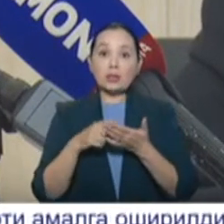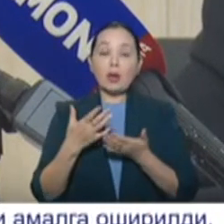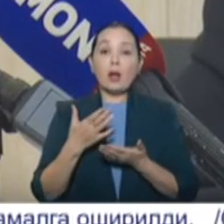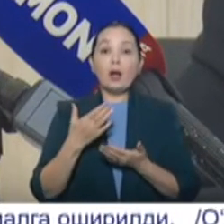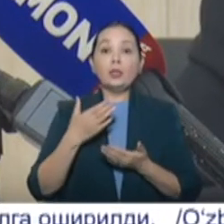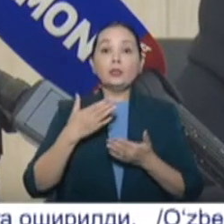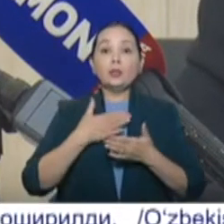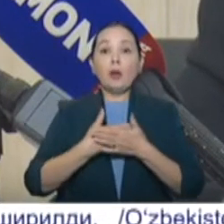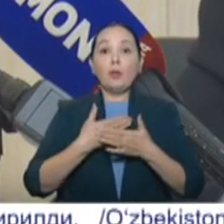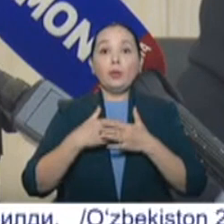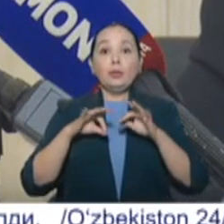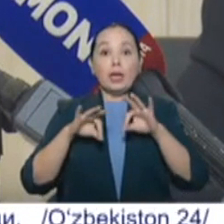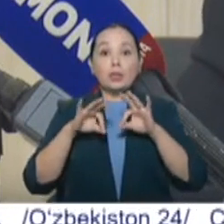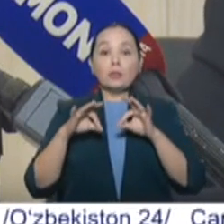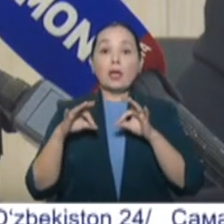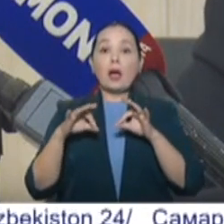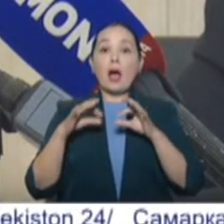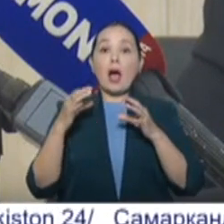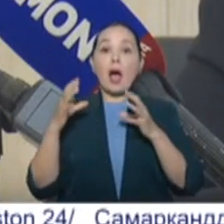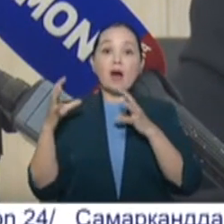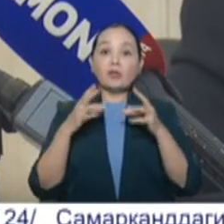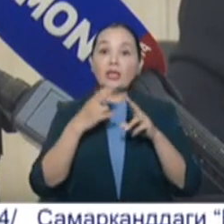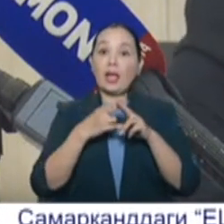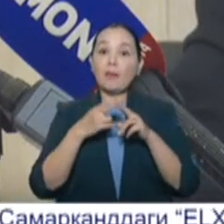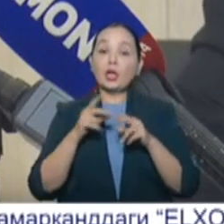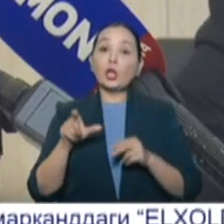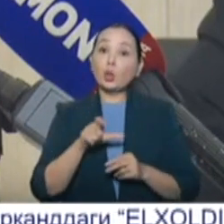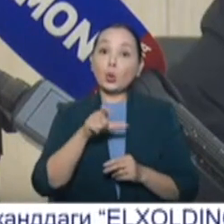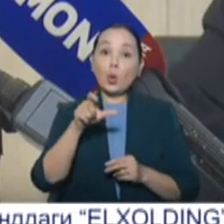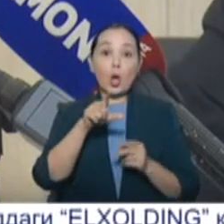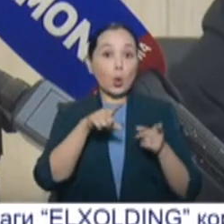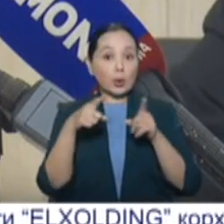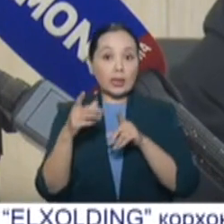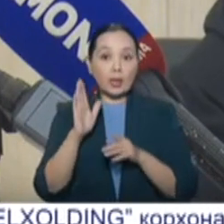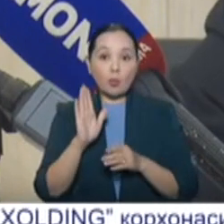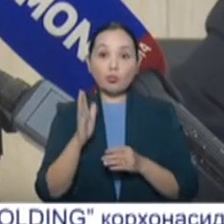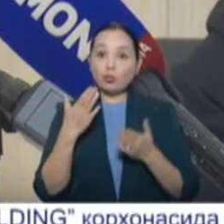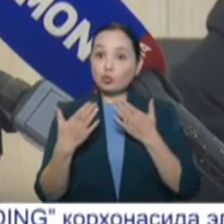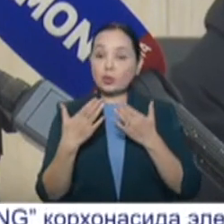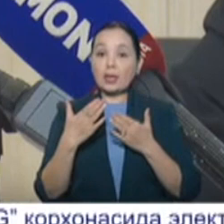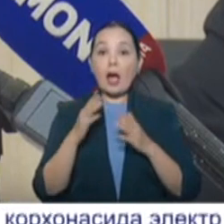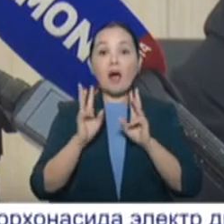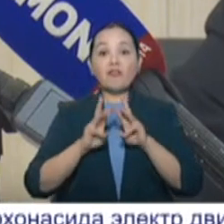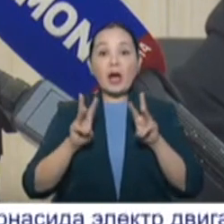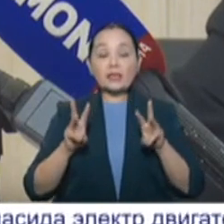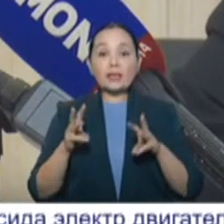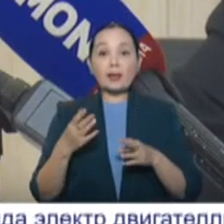mana jamoat transporti va avtotransport sohasidan temir yo'llari sohasiga o'tadigan bo'lsak, temir yo'llarda